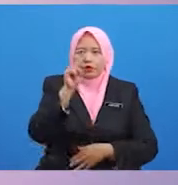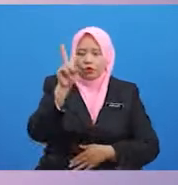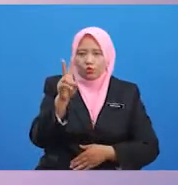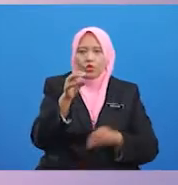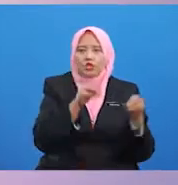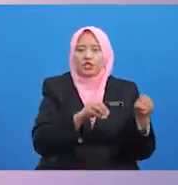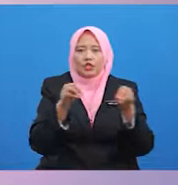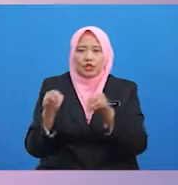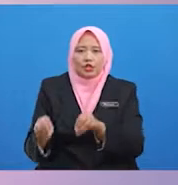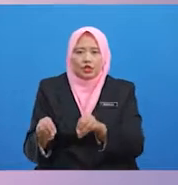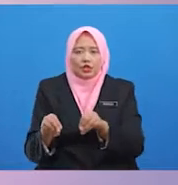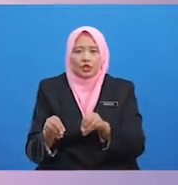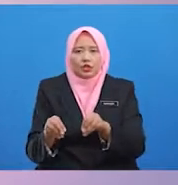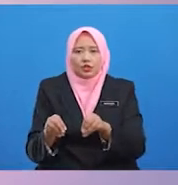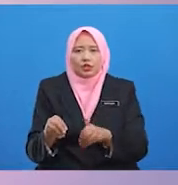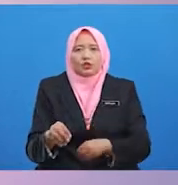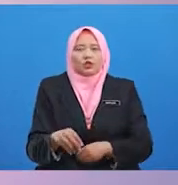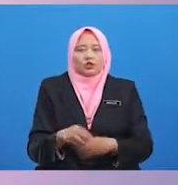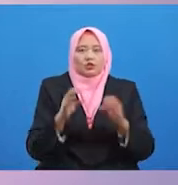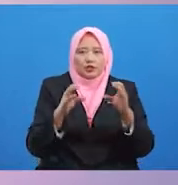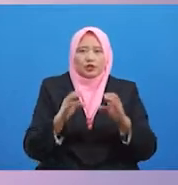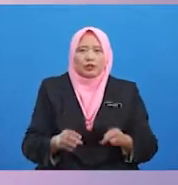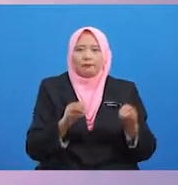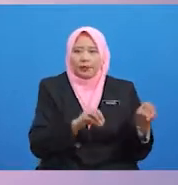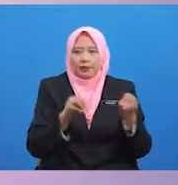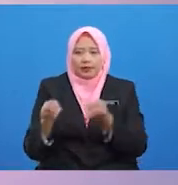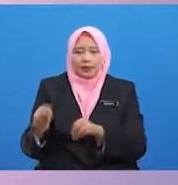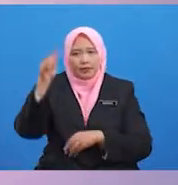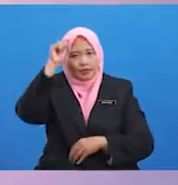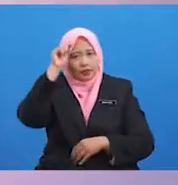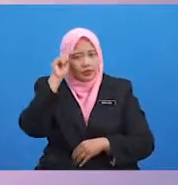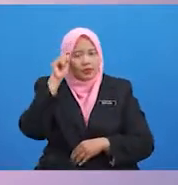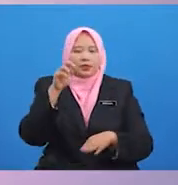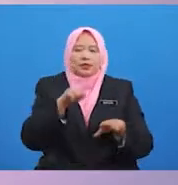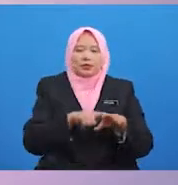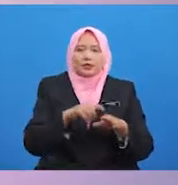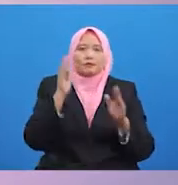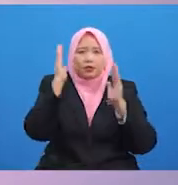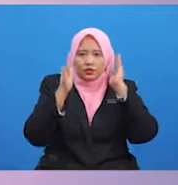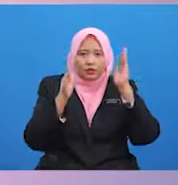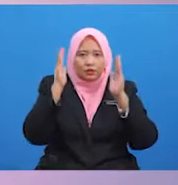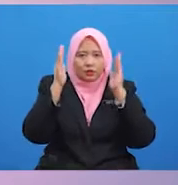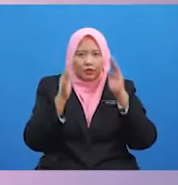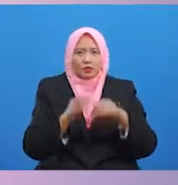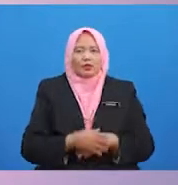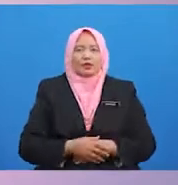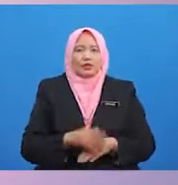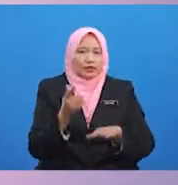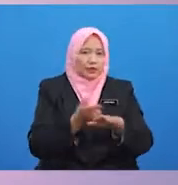cara pemindahan teknologi di Malaysia. Antaranya seperti latihan pekerja